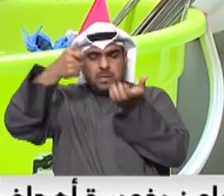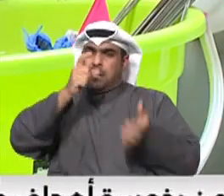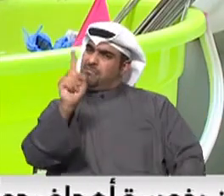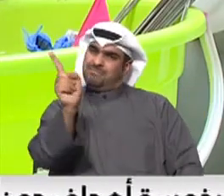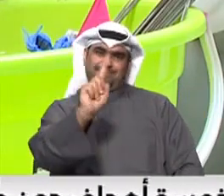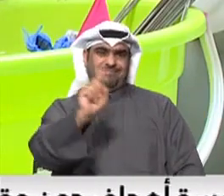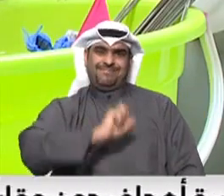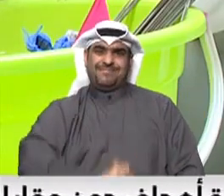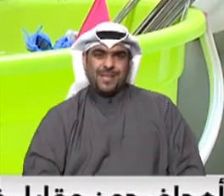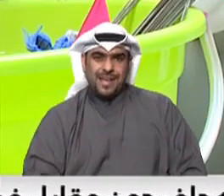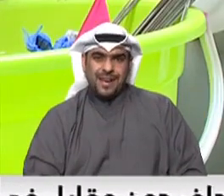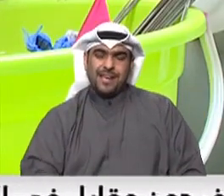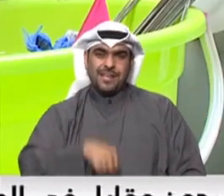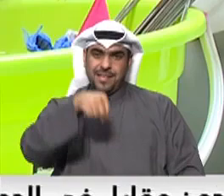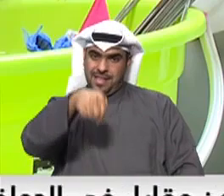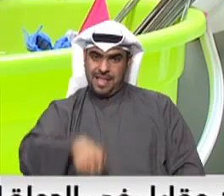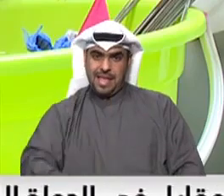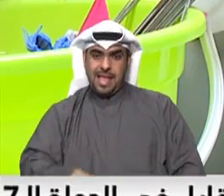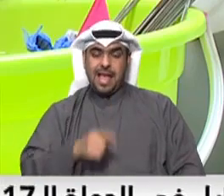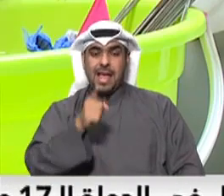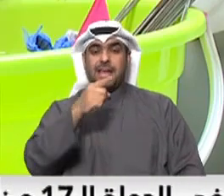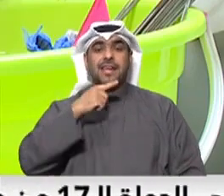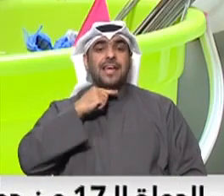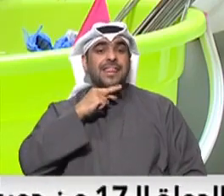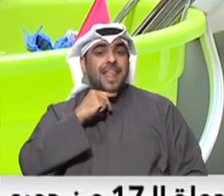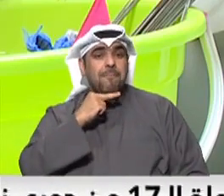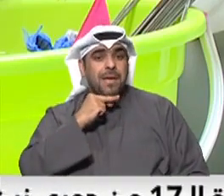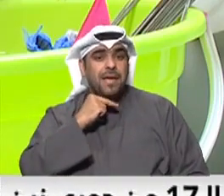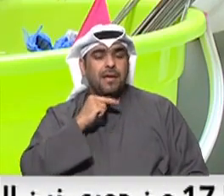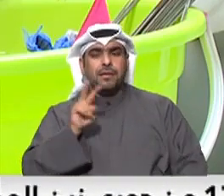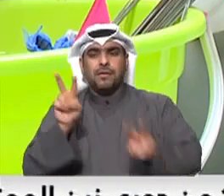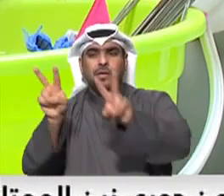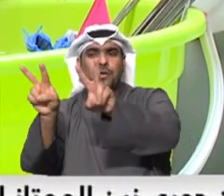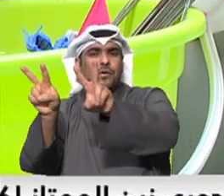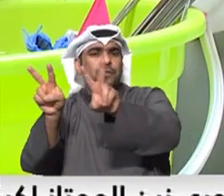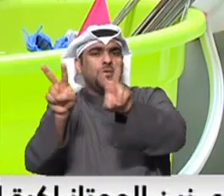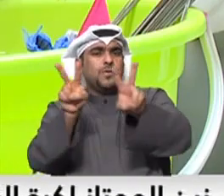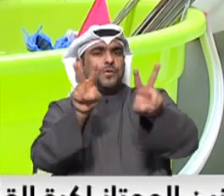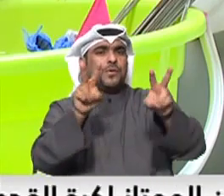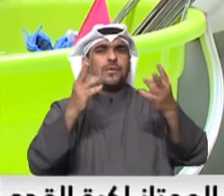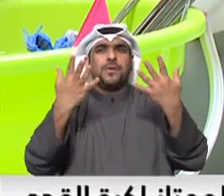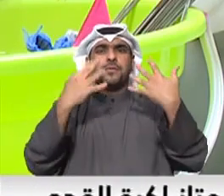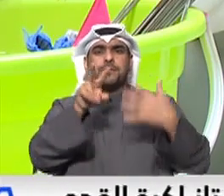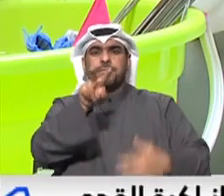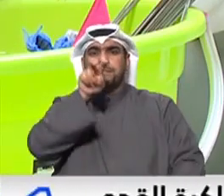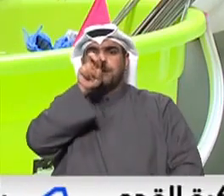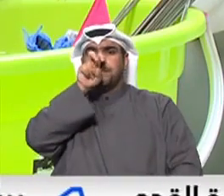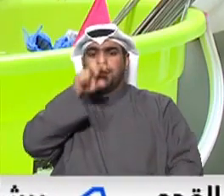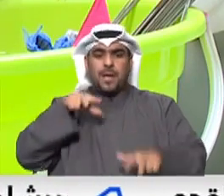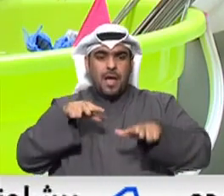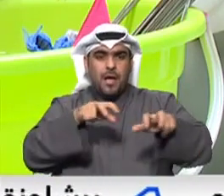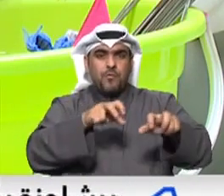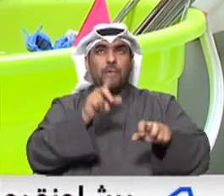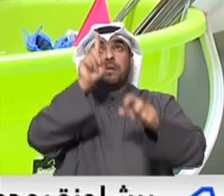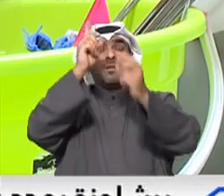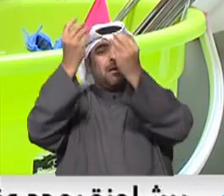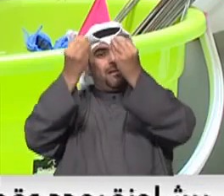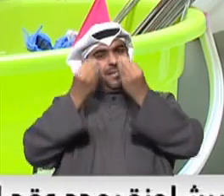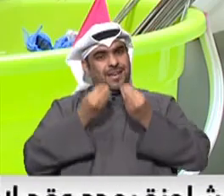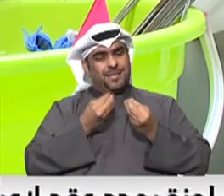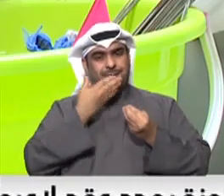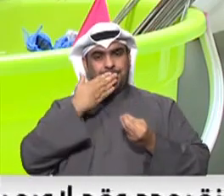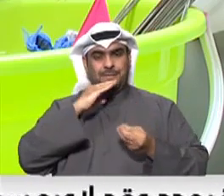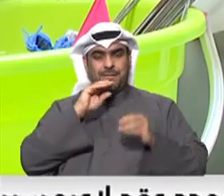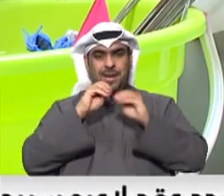للتامل في جمال التنوع الاحيائي وما تقدمه لنا من منفعه بشريه على كافه الاصعده من